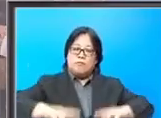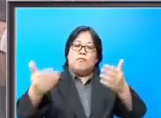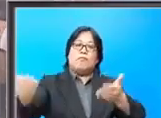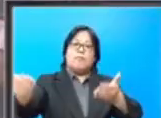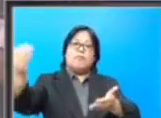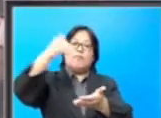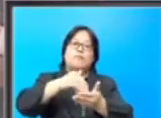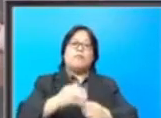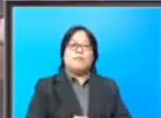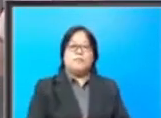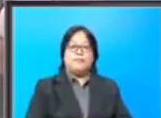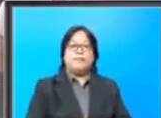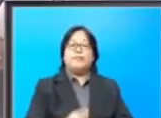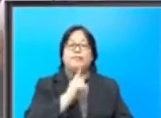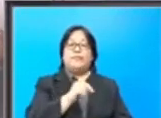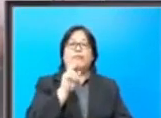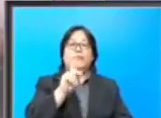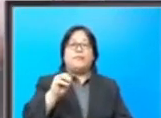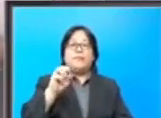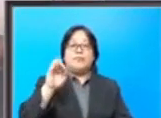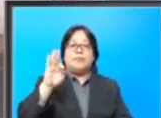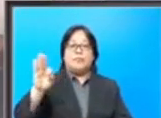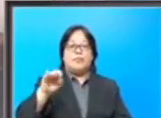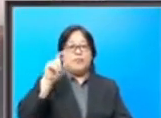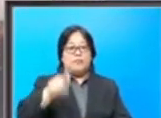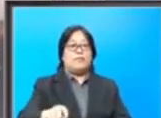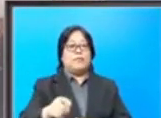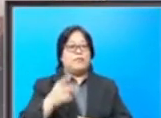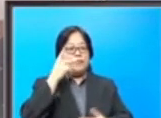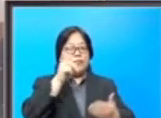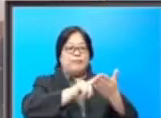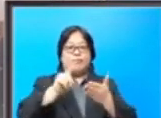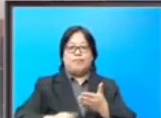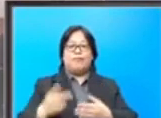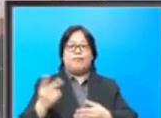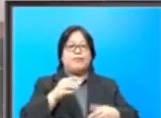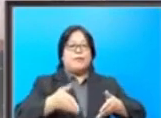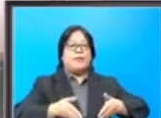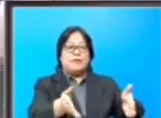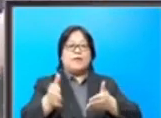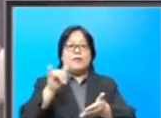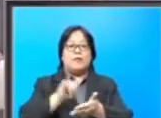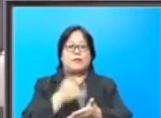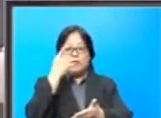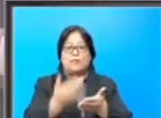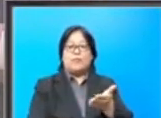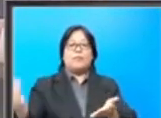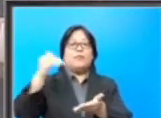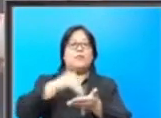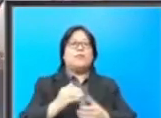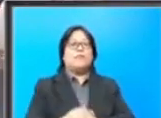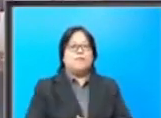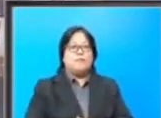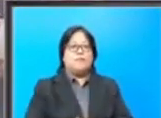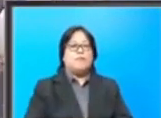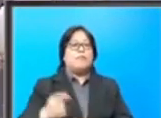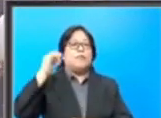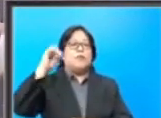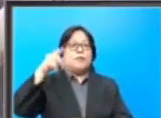semula sepatunya kementerian keuangan berita utama dalam pengajian peruntukan produk batang jalan ini untuk pembinaan semula Hai